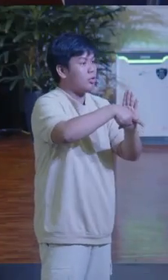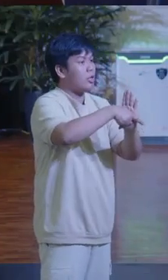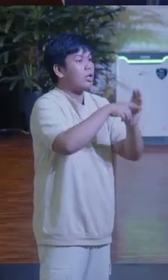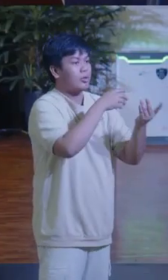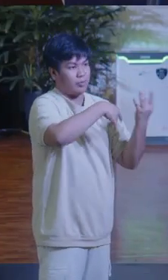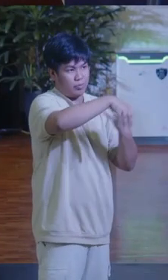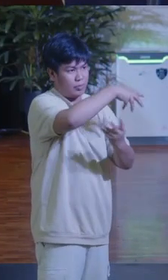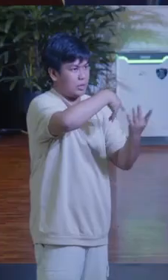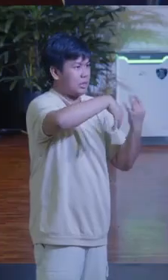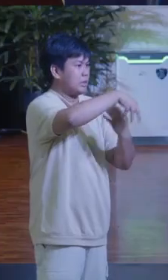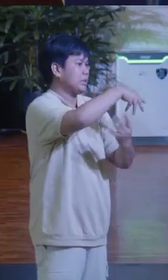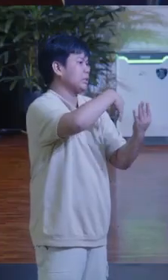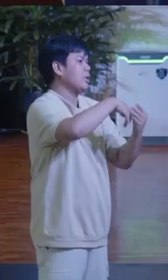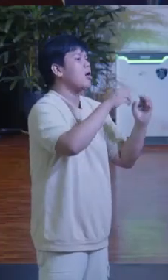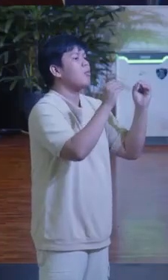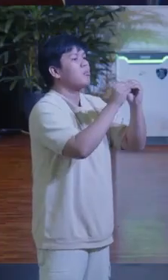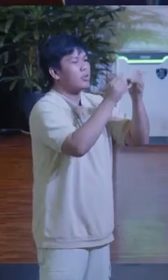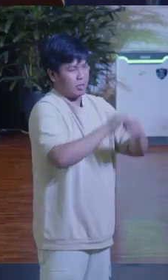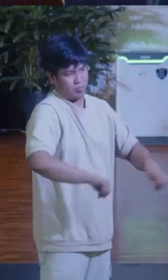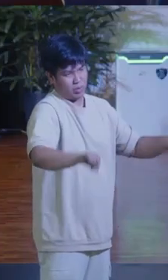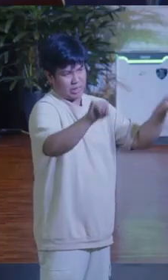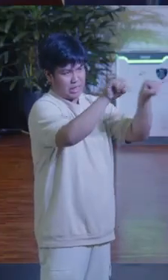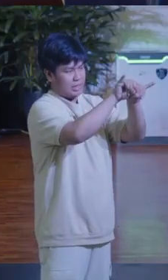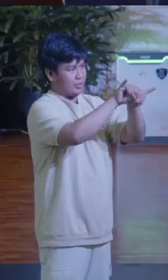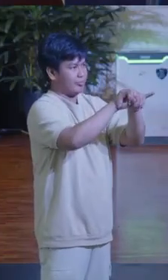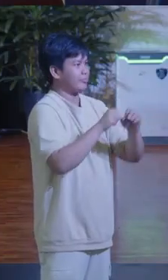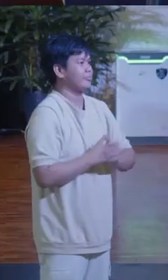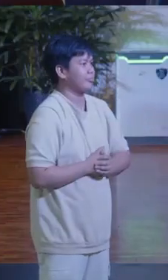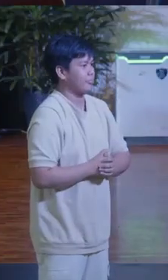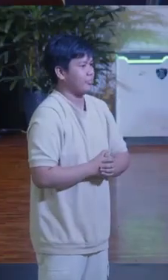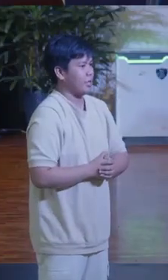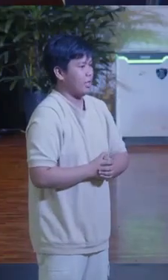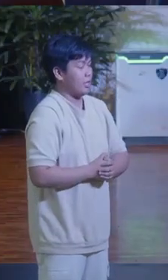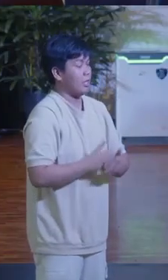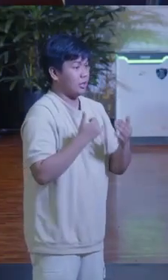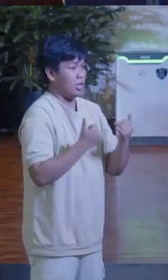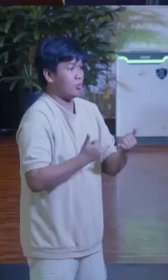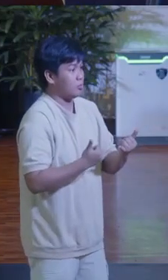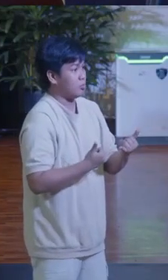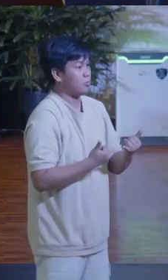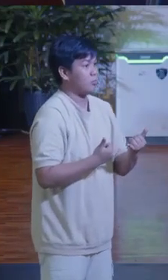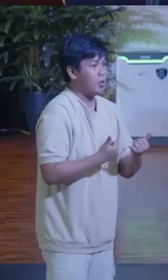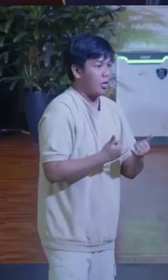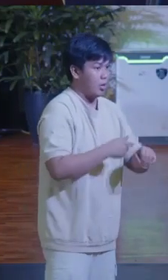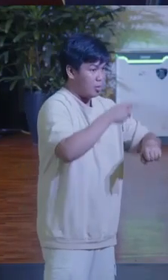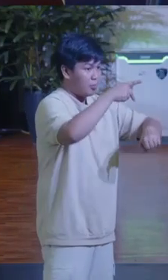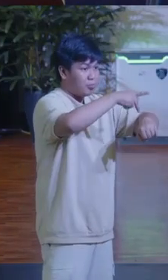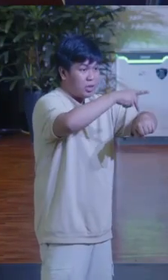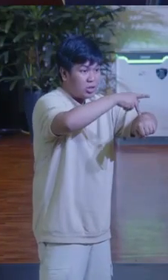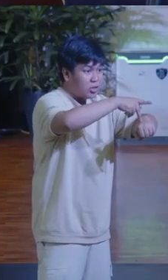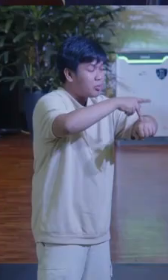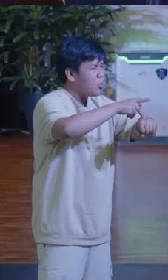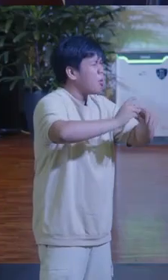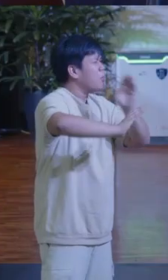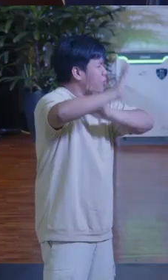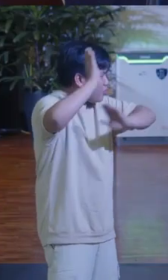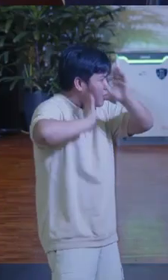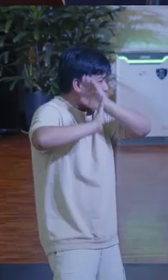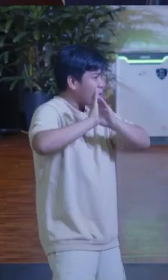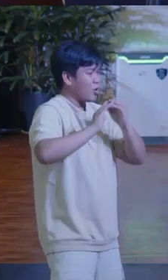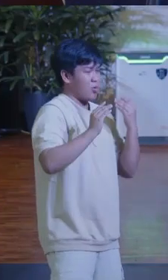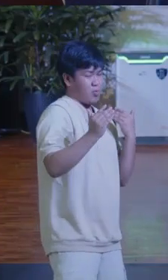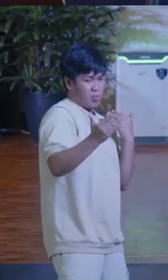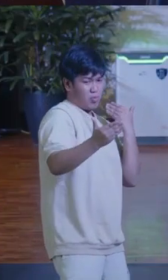pakikisama. No? Babasahin po natin. But when Cephas came to